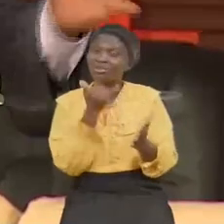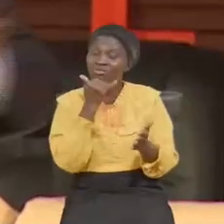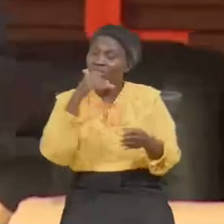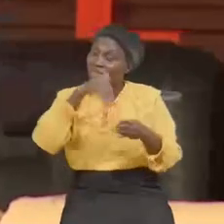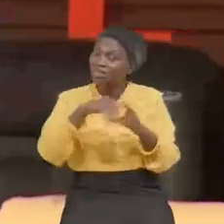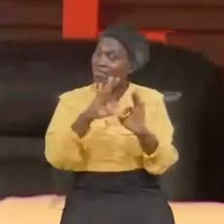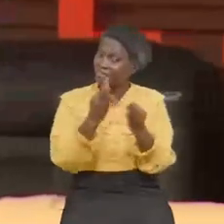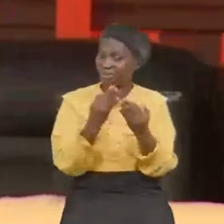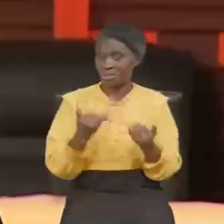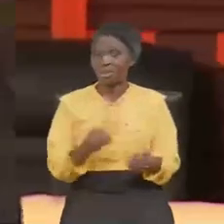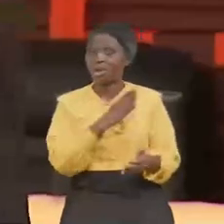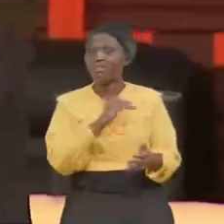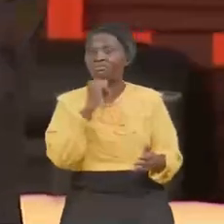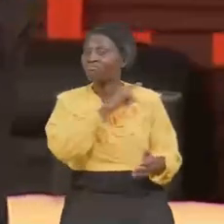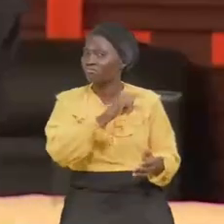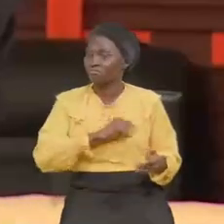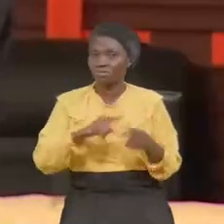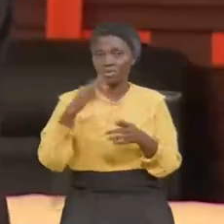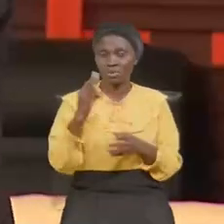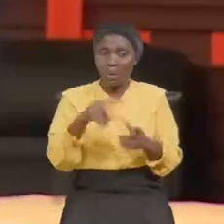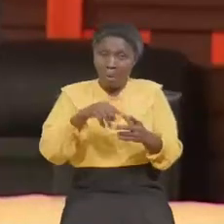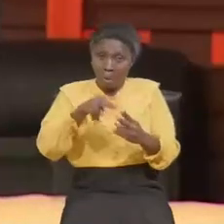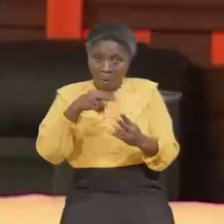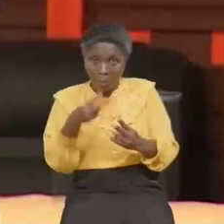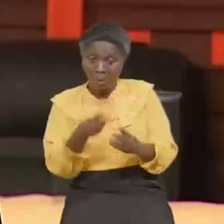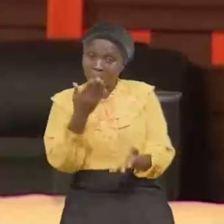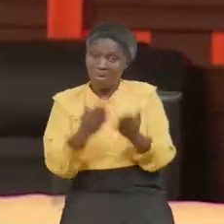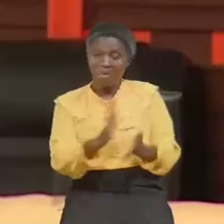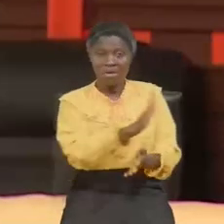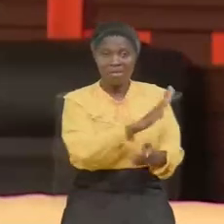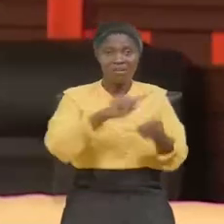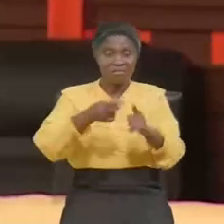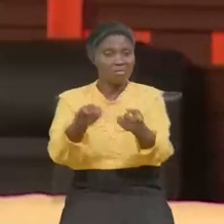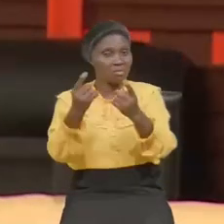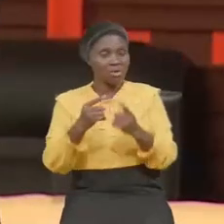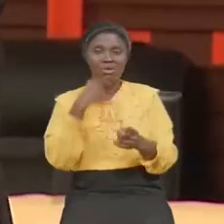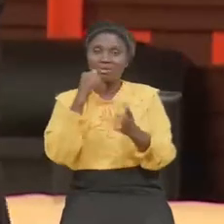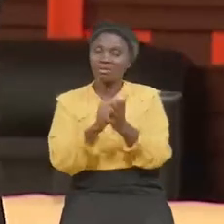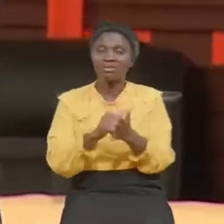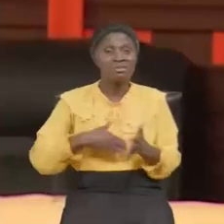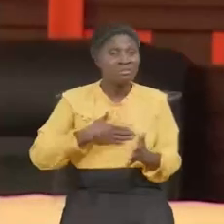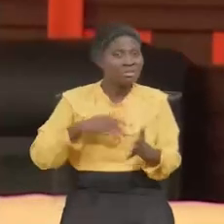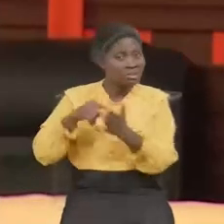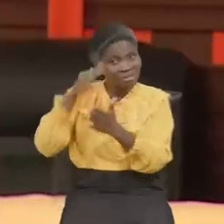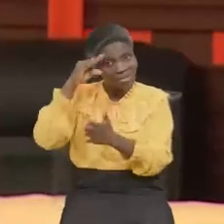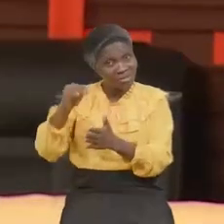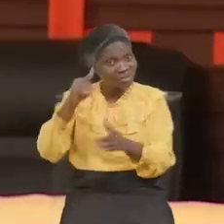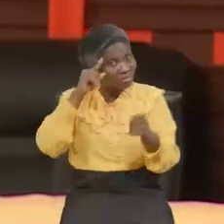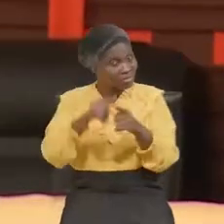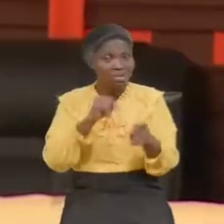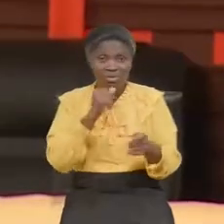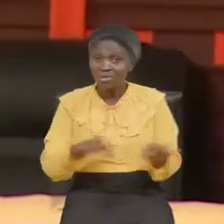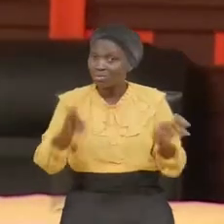n'est pas qualifié. Ou leurs amis venaient. Et les amis disaient, tel. Il n'est pas dit maintenant. C'était